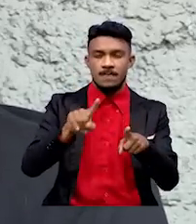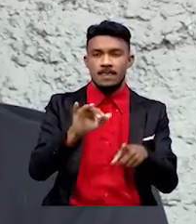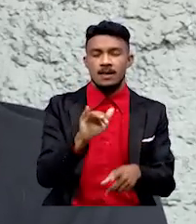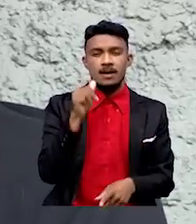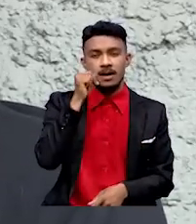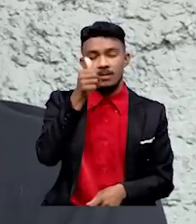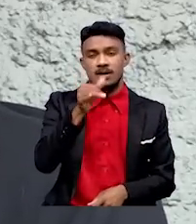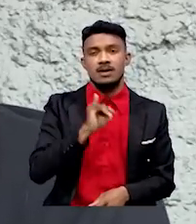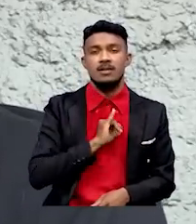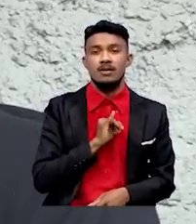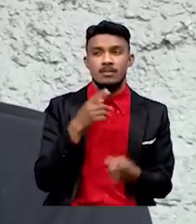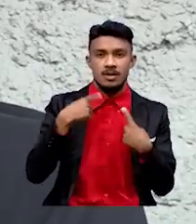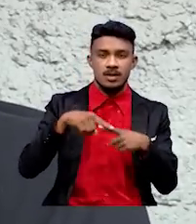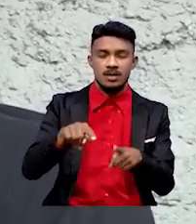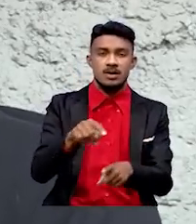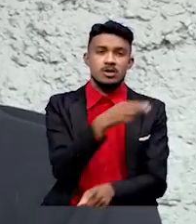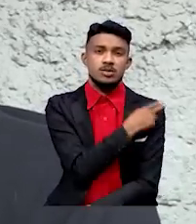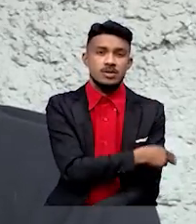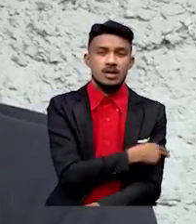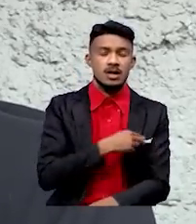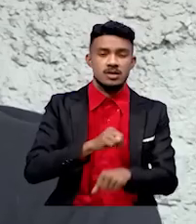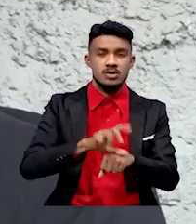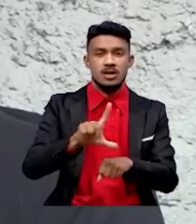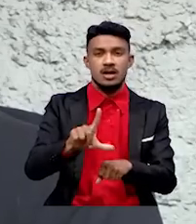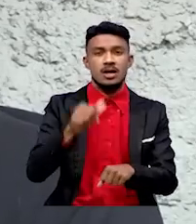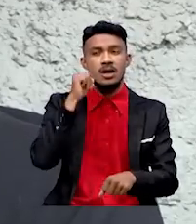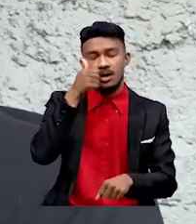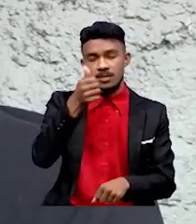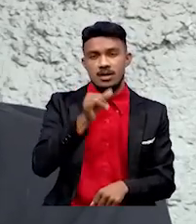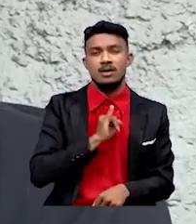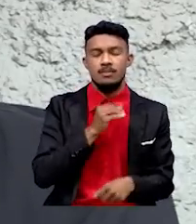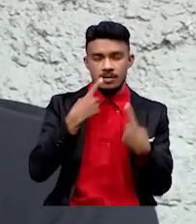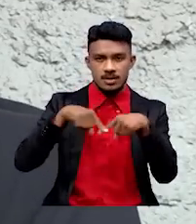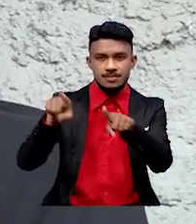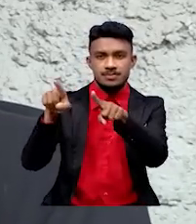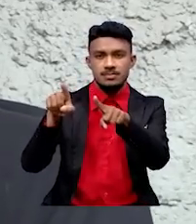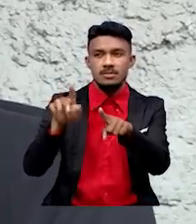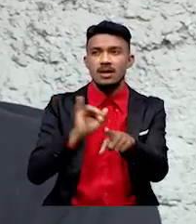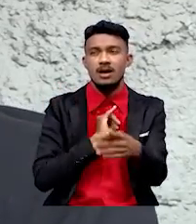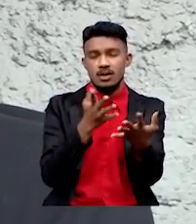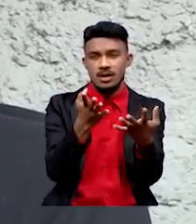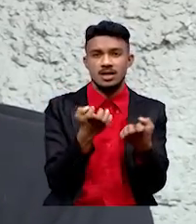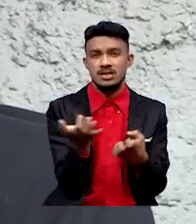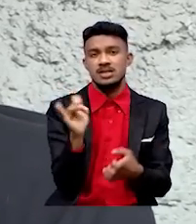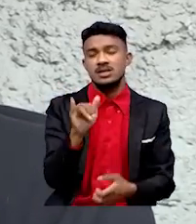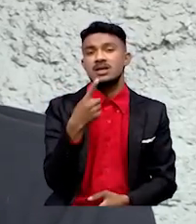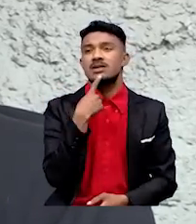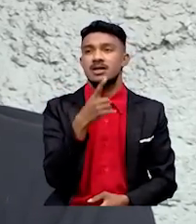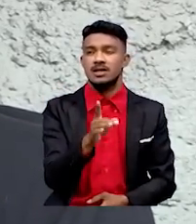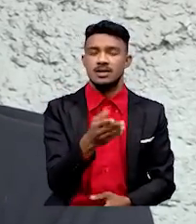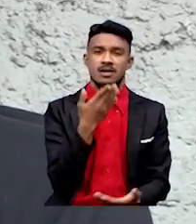bayar hospital nasional? Apa mau hawa vali mau? hau makar badit sira yang diek ni me